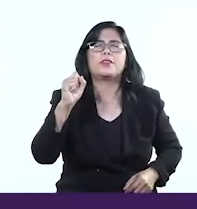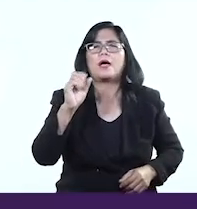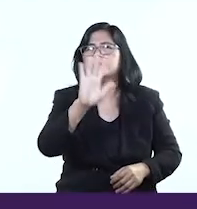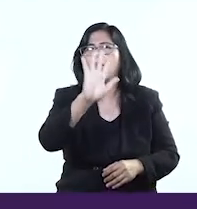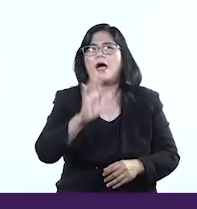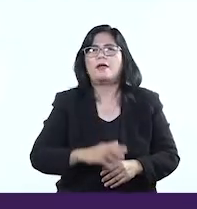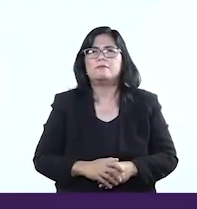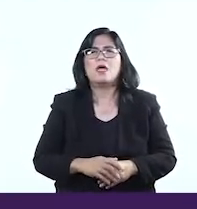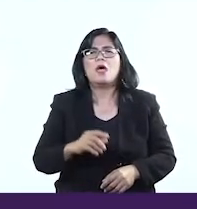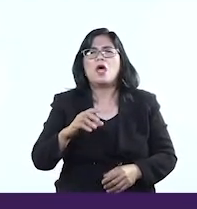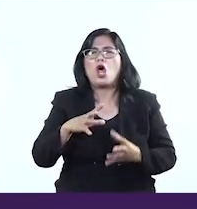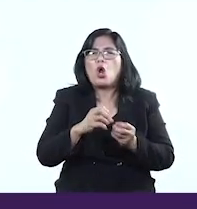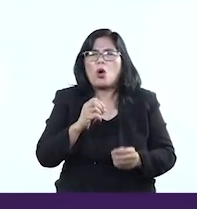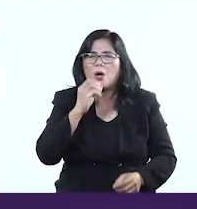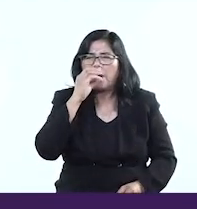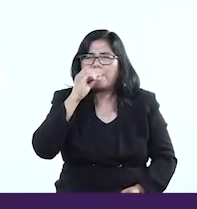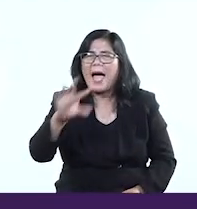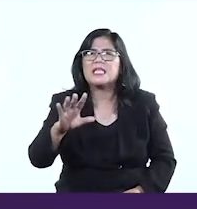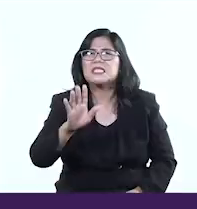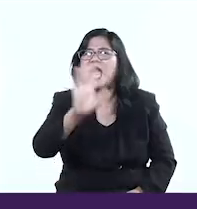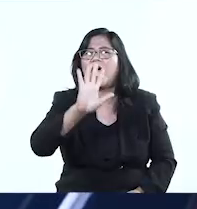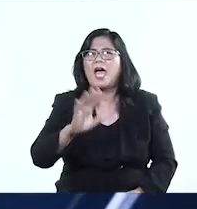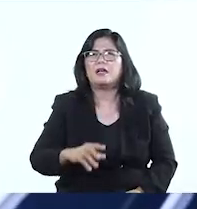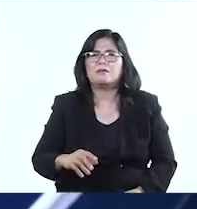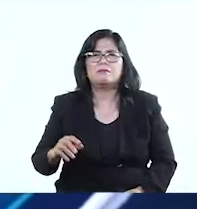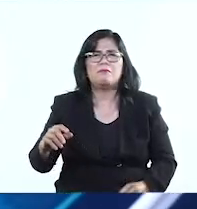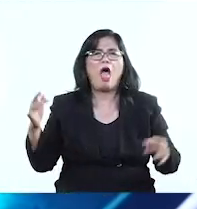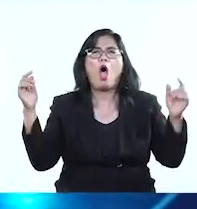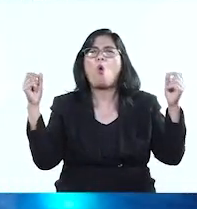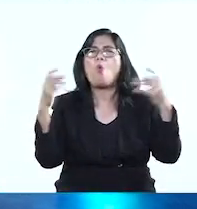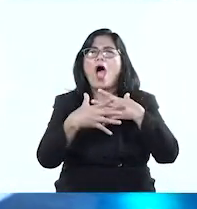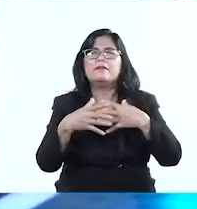Hai jangan rok kepahitan jangan Roro perlawanan